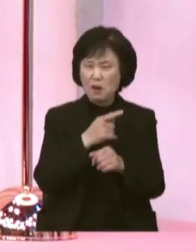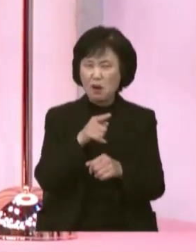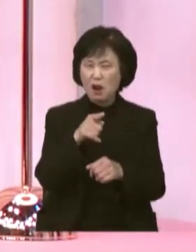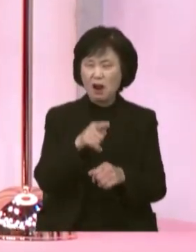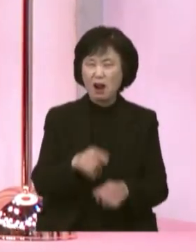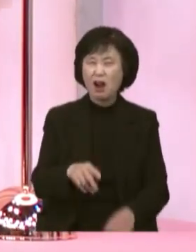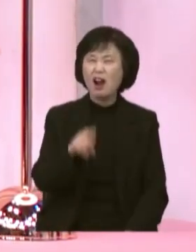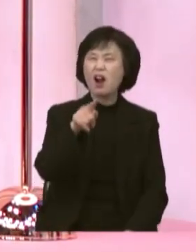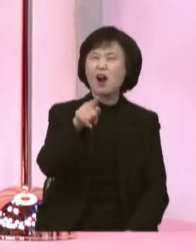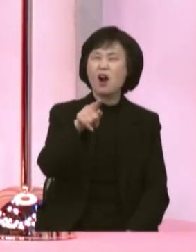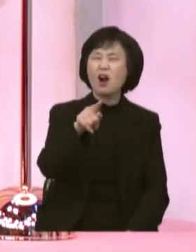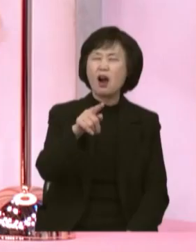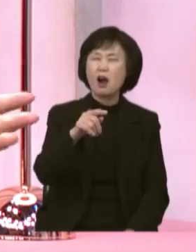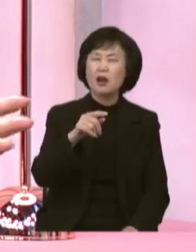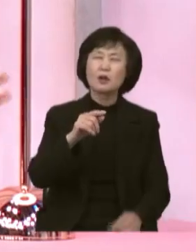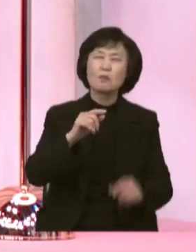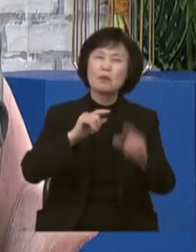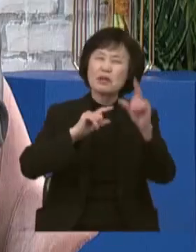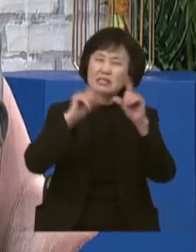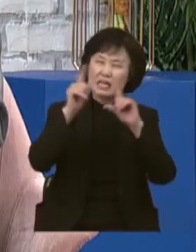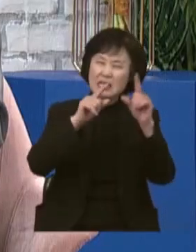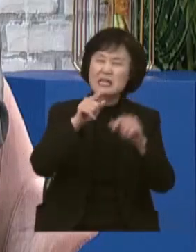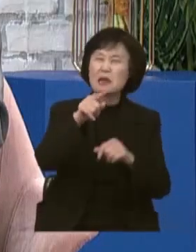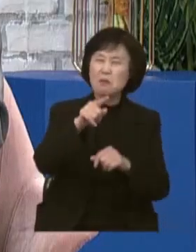친구 문영미가 왔습니다